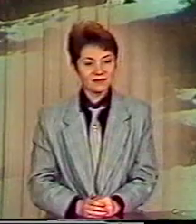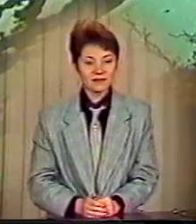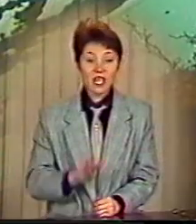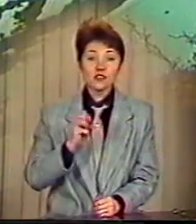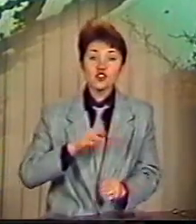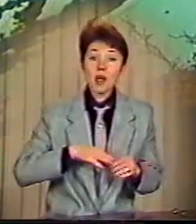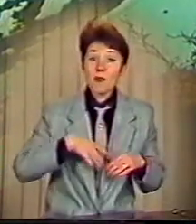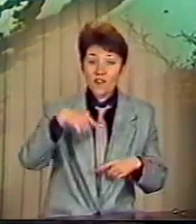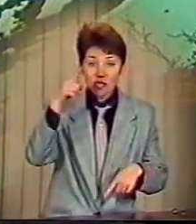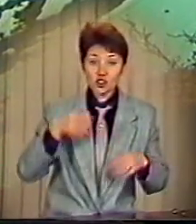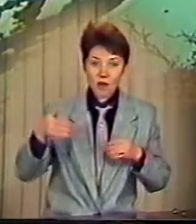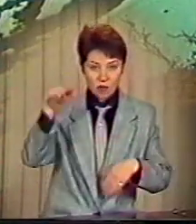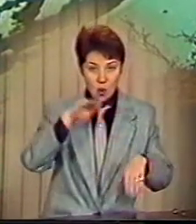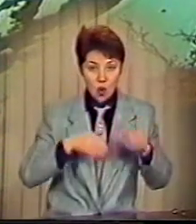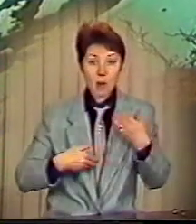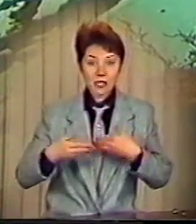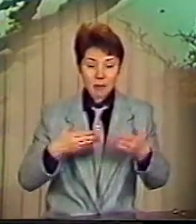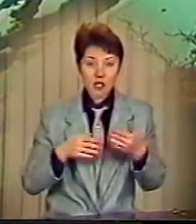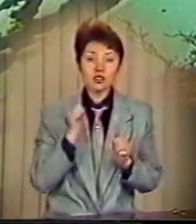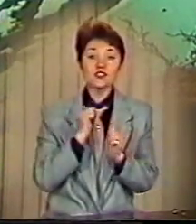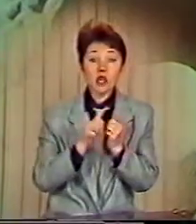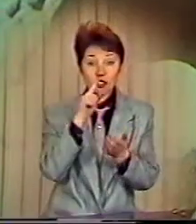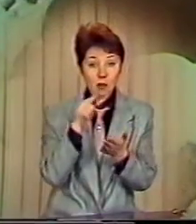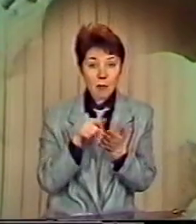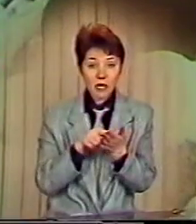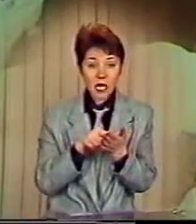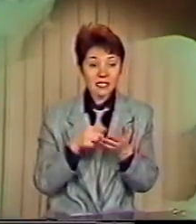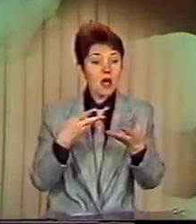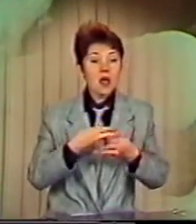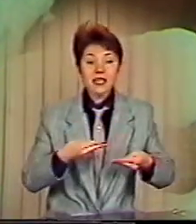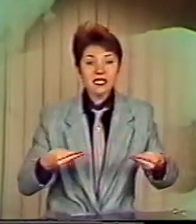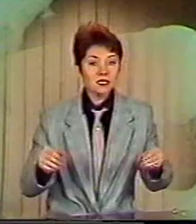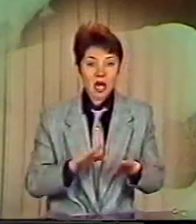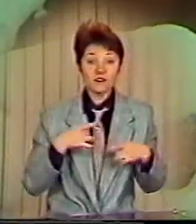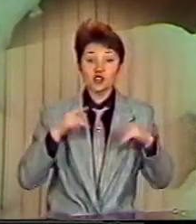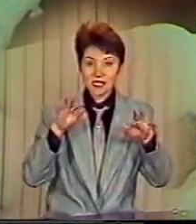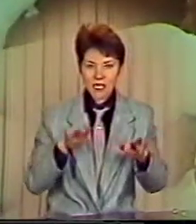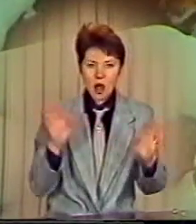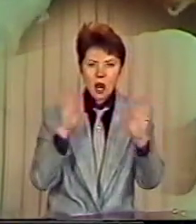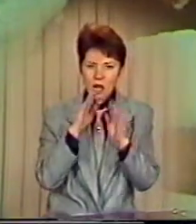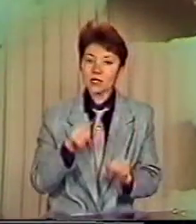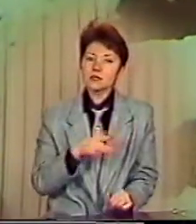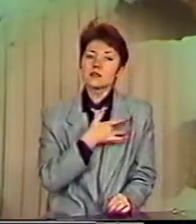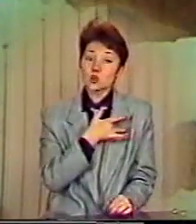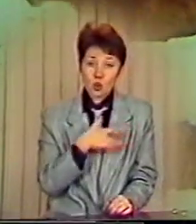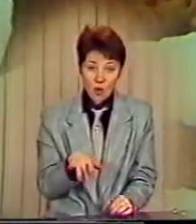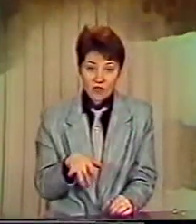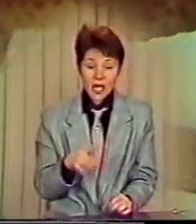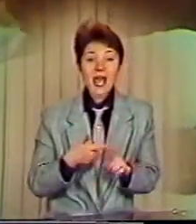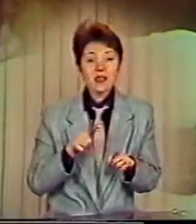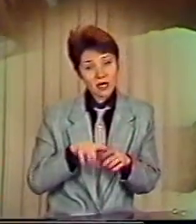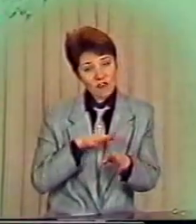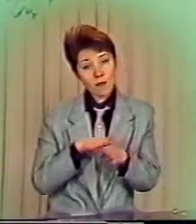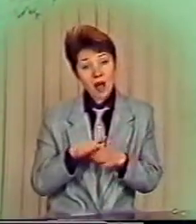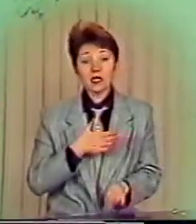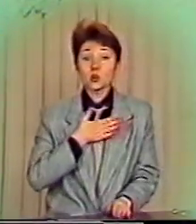Чем выше поднимаешься в горы, тем чаще попадается не стаивший еще снег. Климат здесь суровый. И это